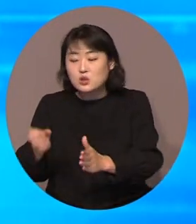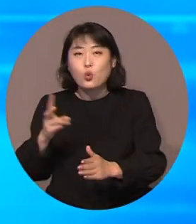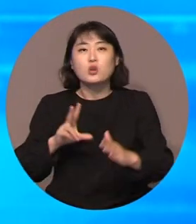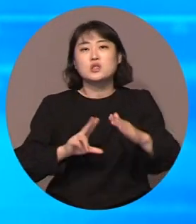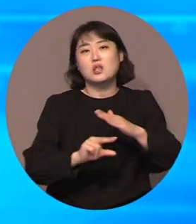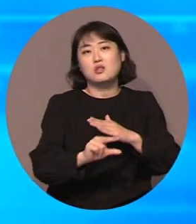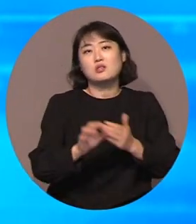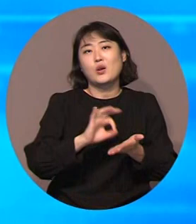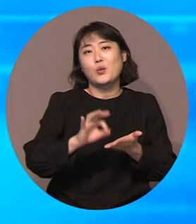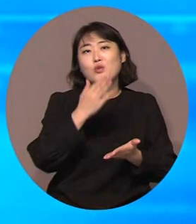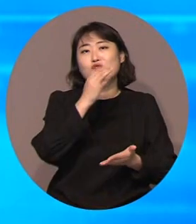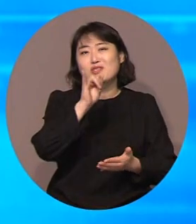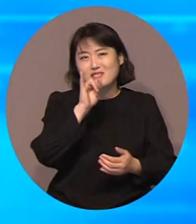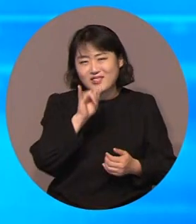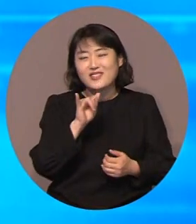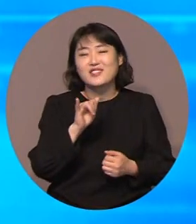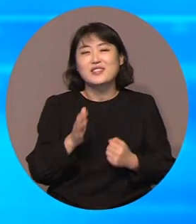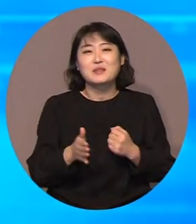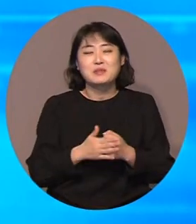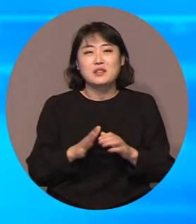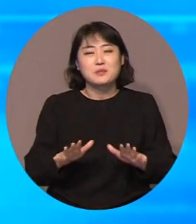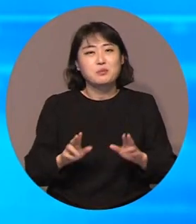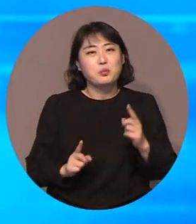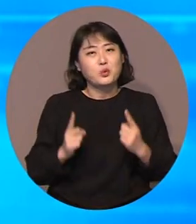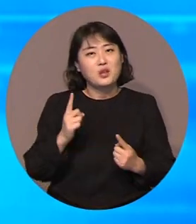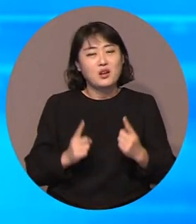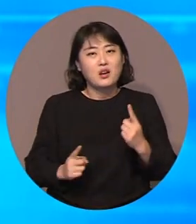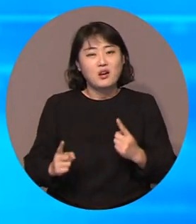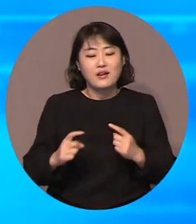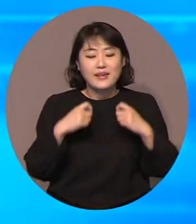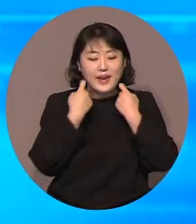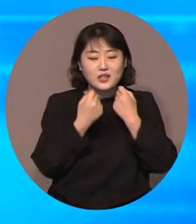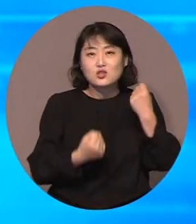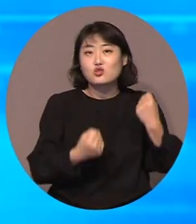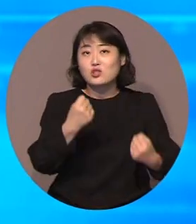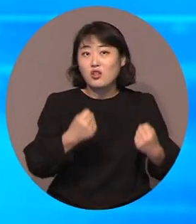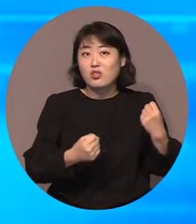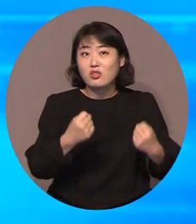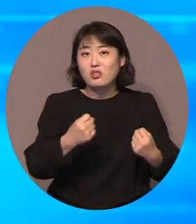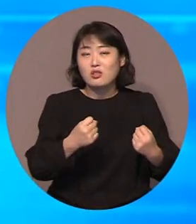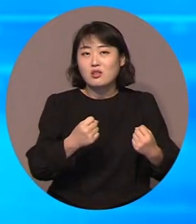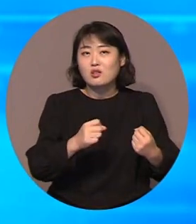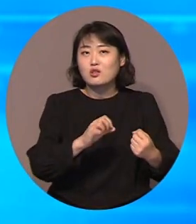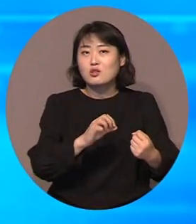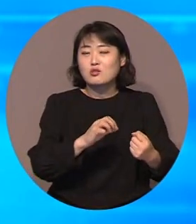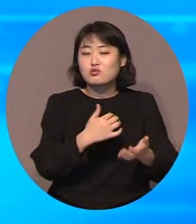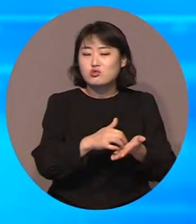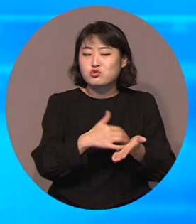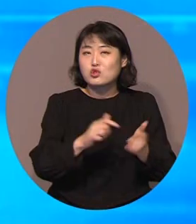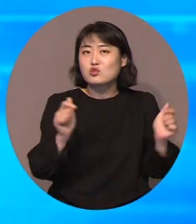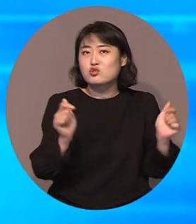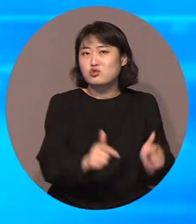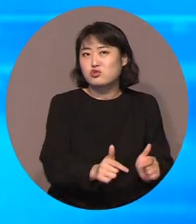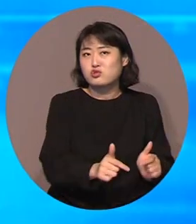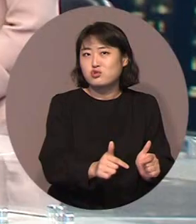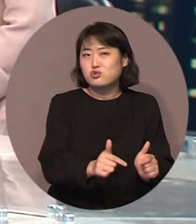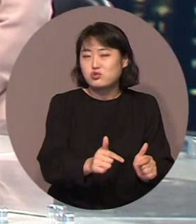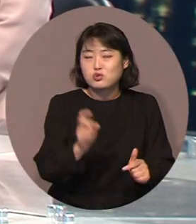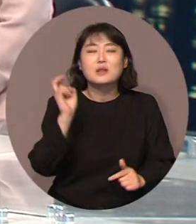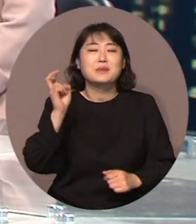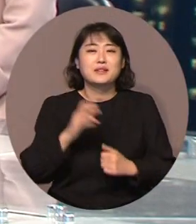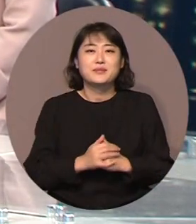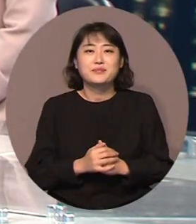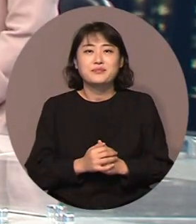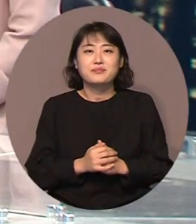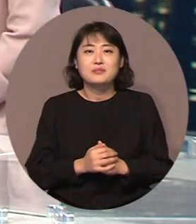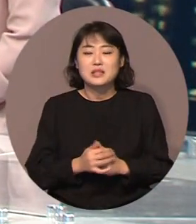지하철도 활용할 수 있기 때문에 지금보다는 그 자가용 승용차 이용률이 폭 줄어들 것으로 예상을 하고 있습니다. 네,